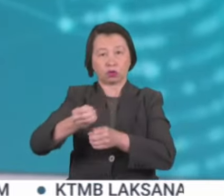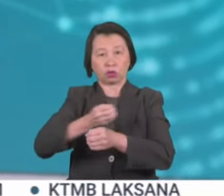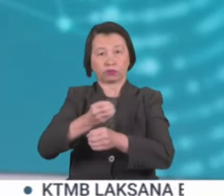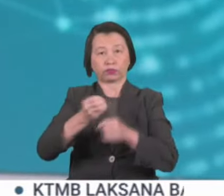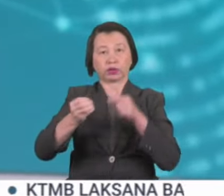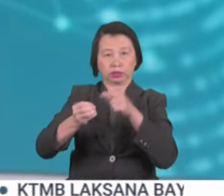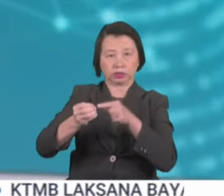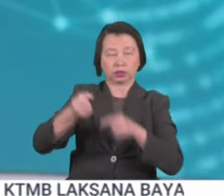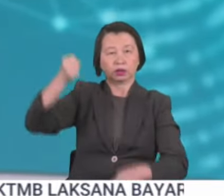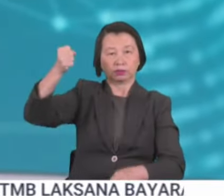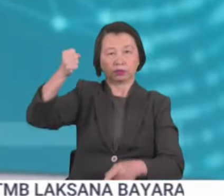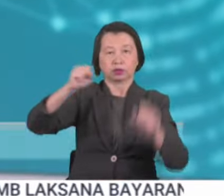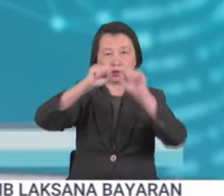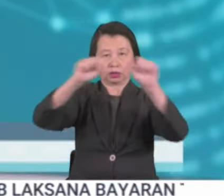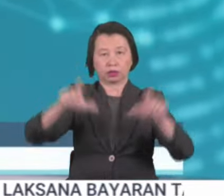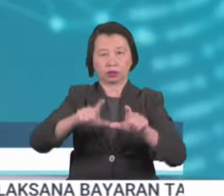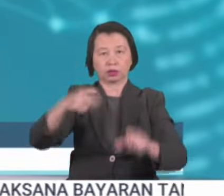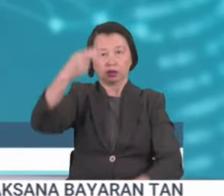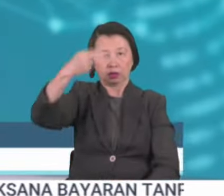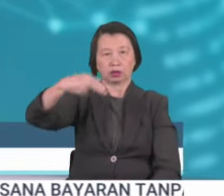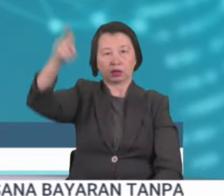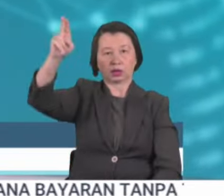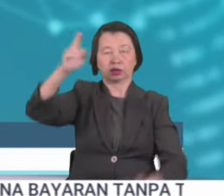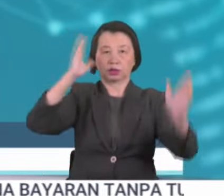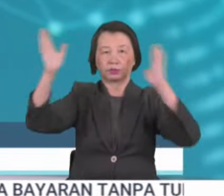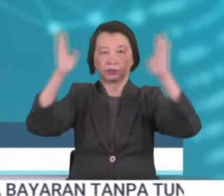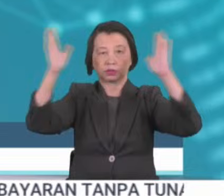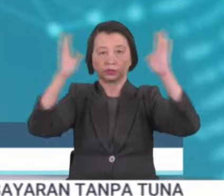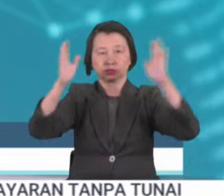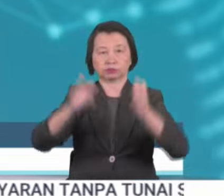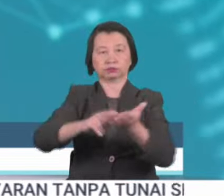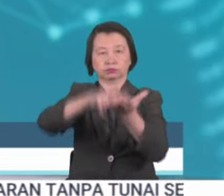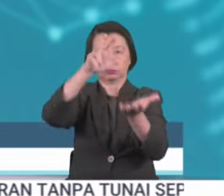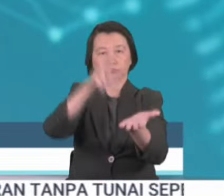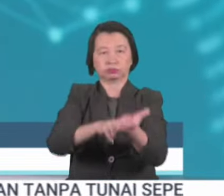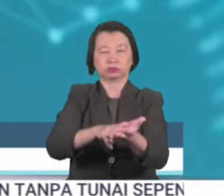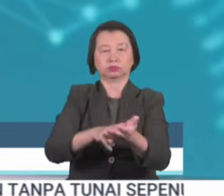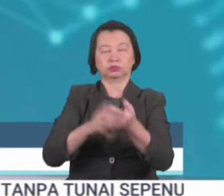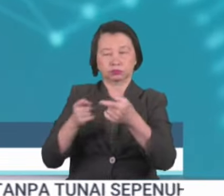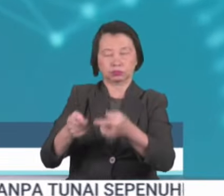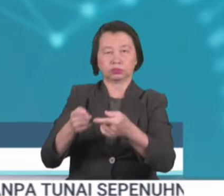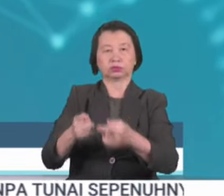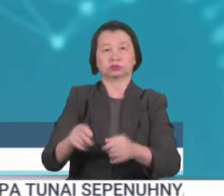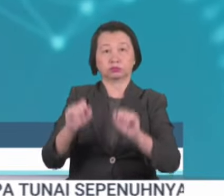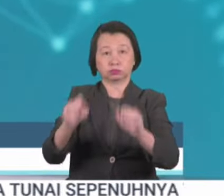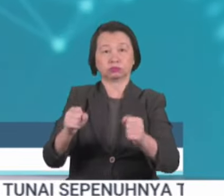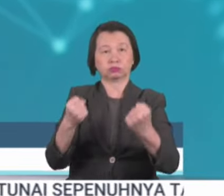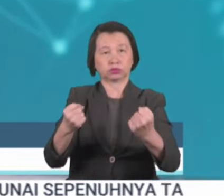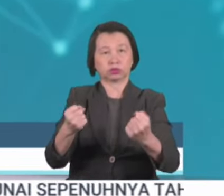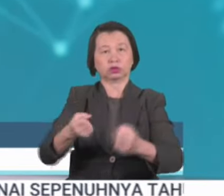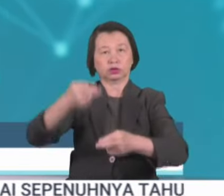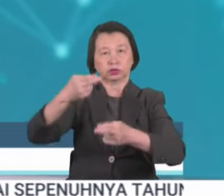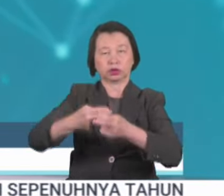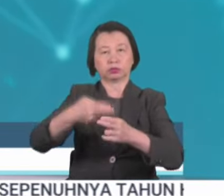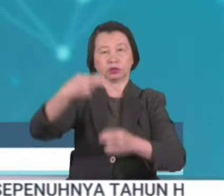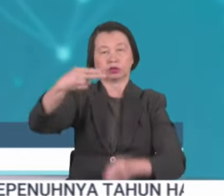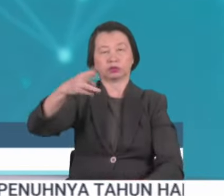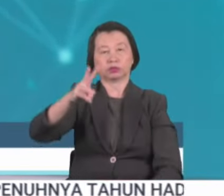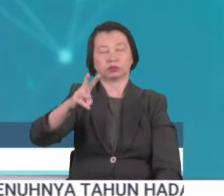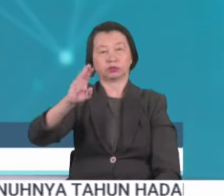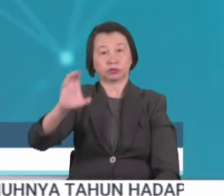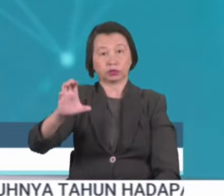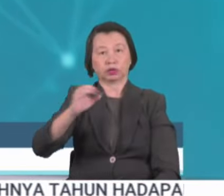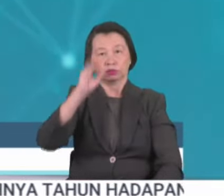kini antara pemegang pensijilan halal Malaysia. Pengiktirafan itu sekaligus mengukuhkan lagi jenama